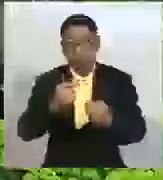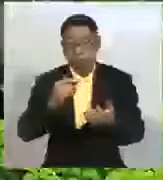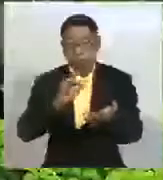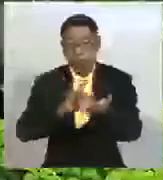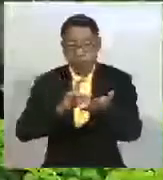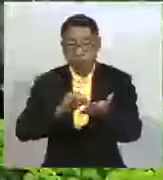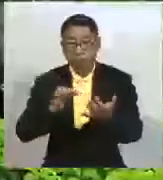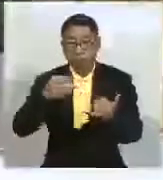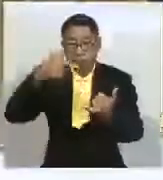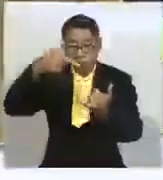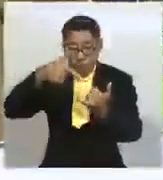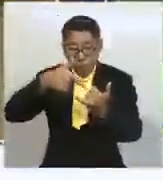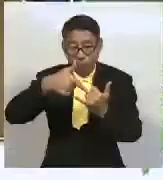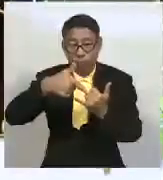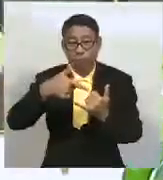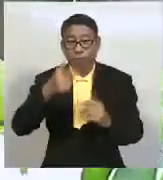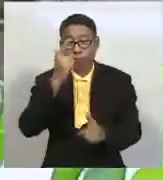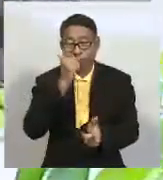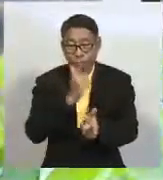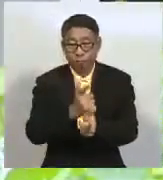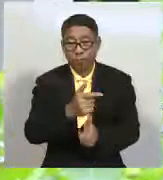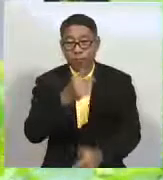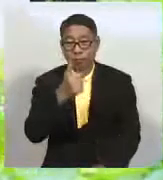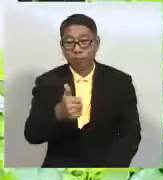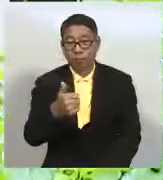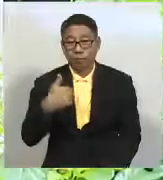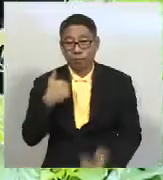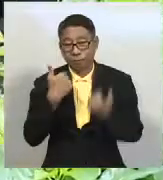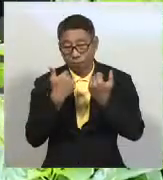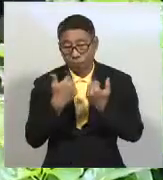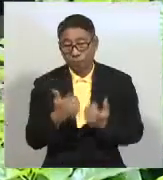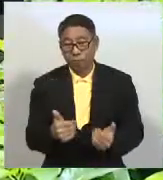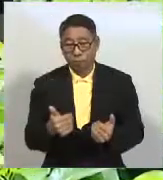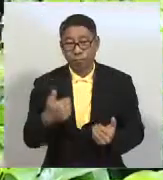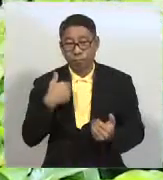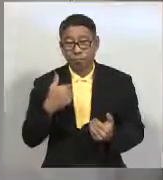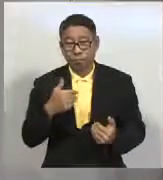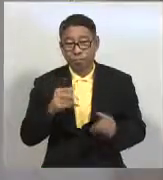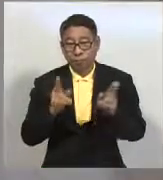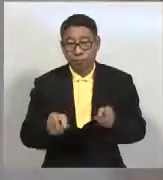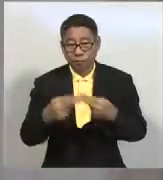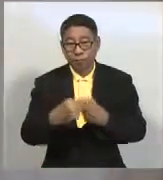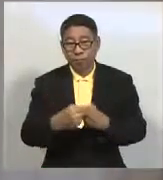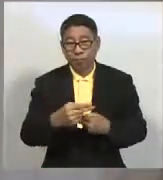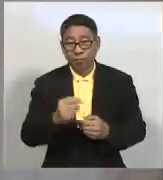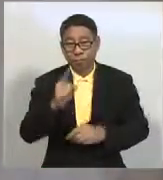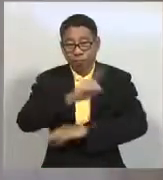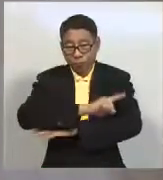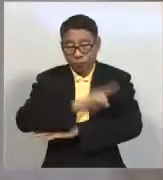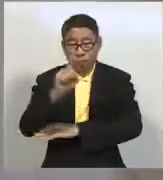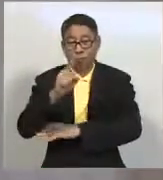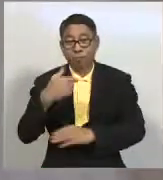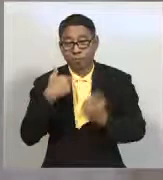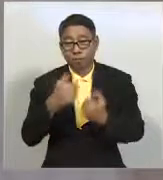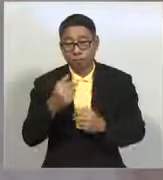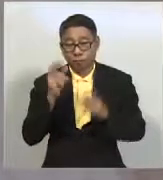ช่วยหยุดเลือดของม้ามได้ค่ะจากนั้นก็จะให้อยู่ในห้อง ICU 1วันติดตามอาการสัญญาณชี